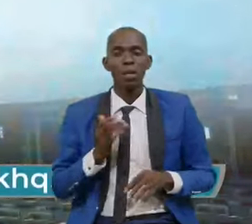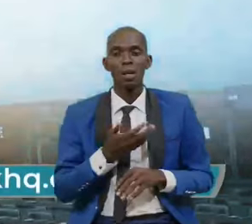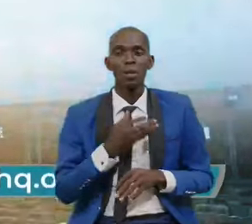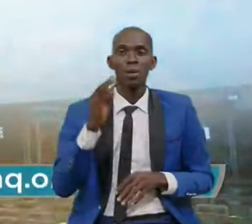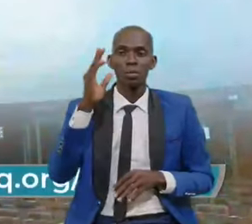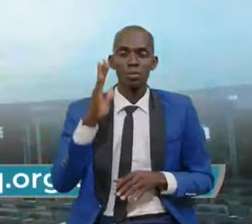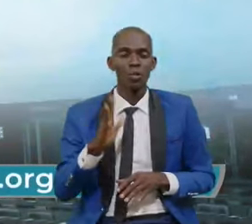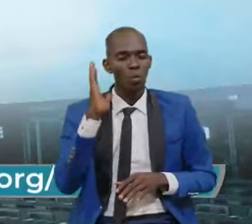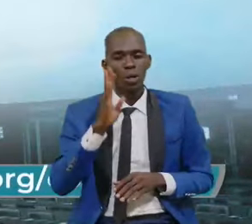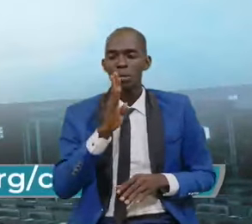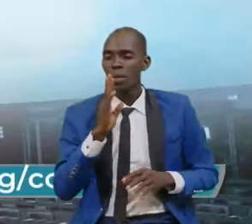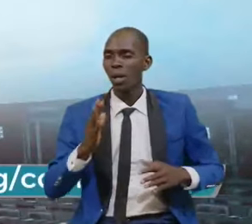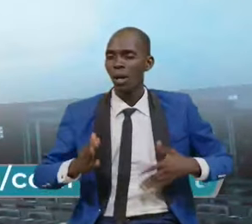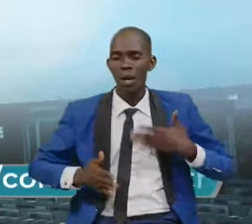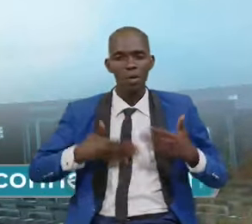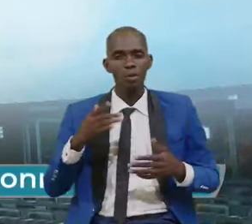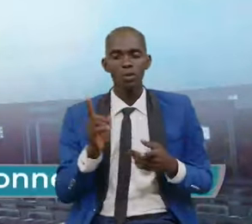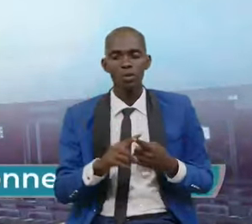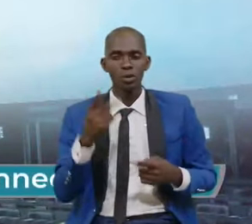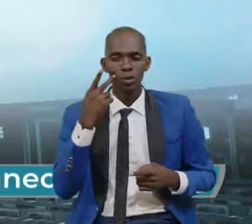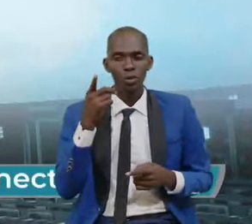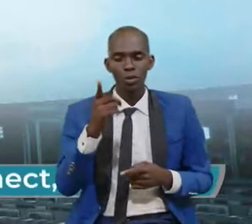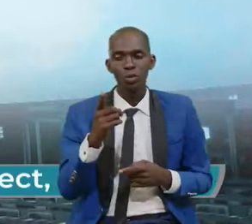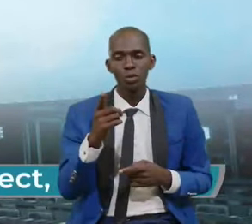Et notre pasteur sera dans la joie.